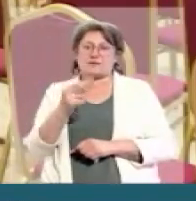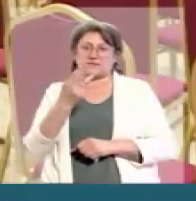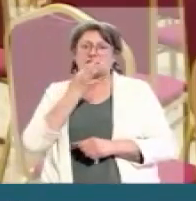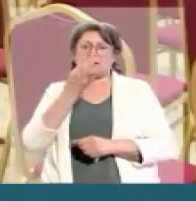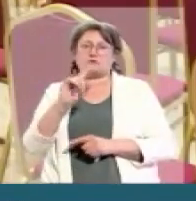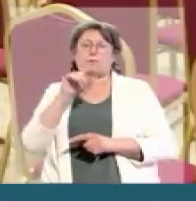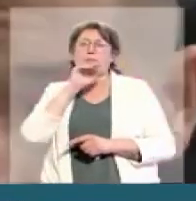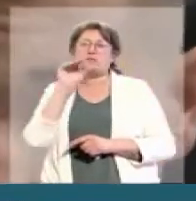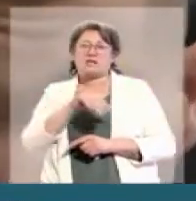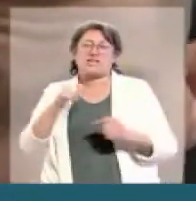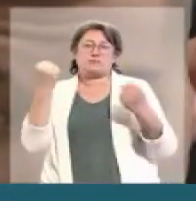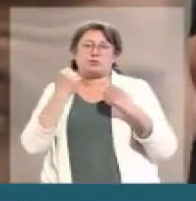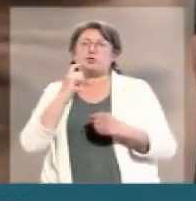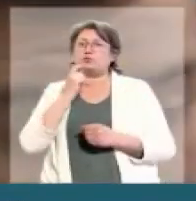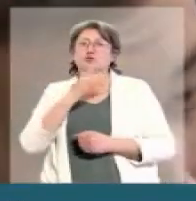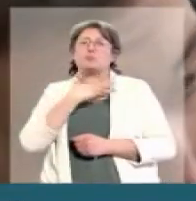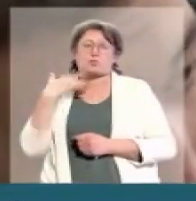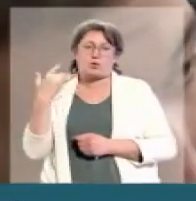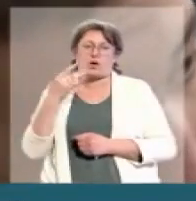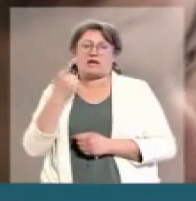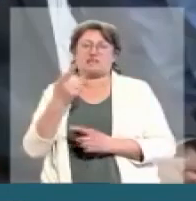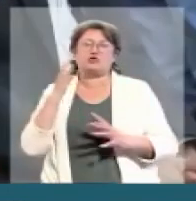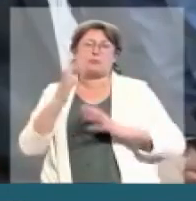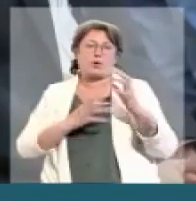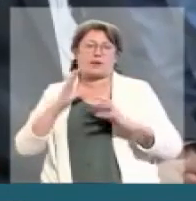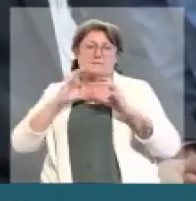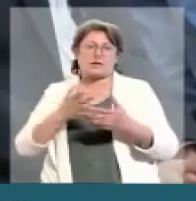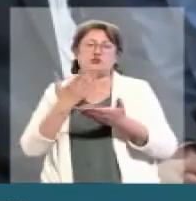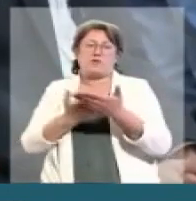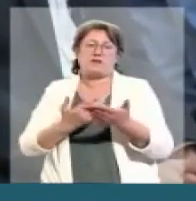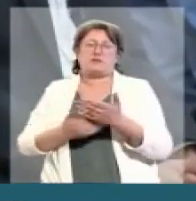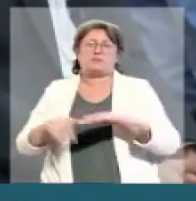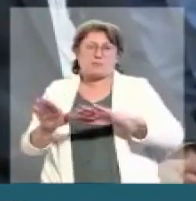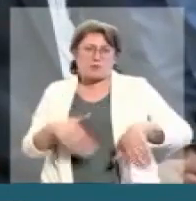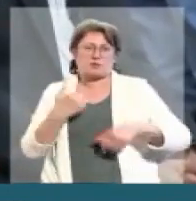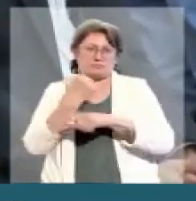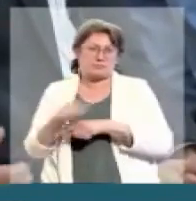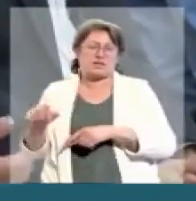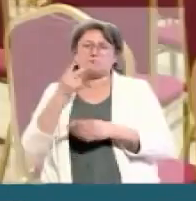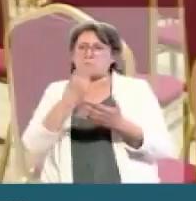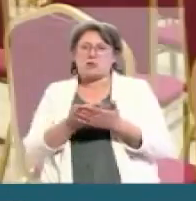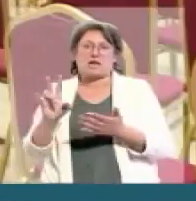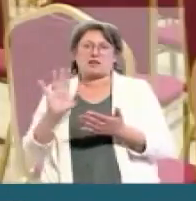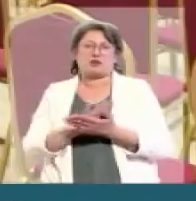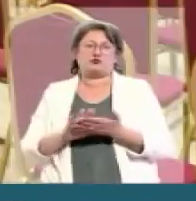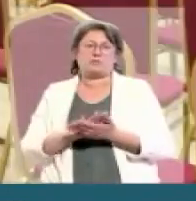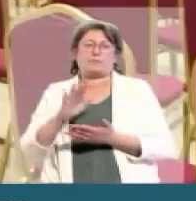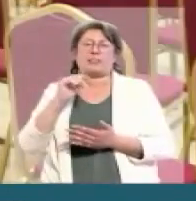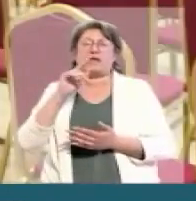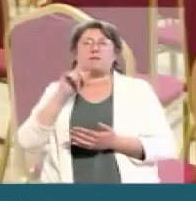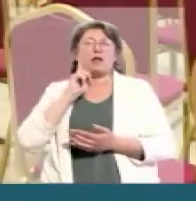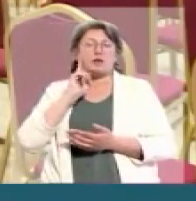отметила, что в профессиональном спорте трудностей много. Их чемпионка мира советует преодолевать, несмотря ни на что. Я скажу